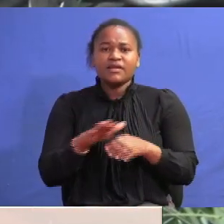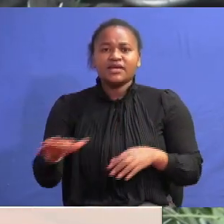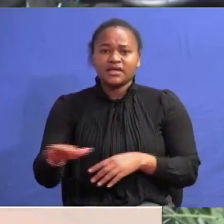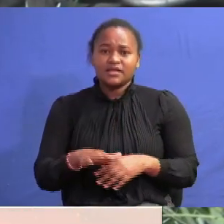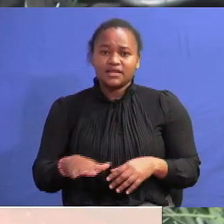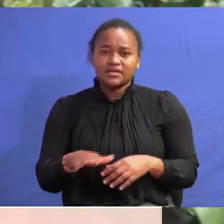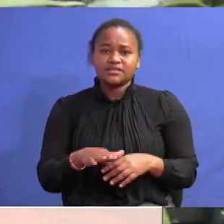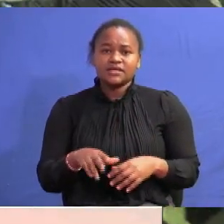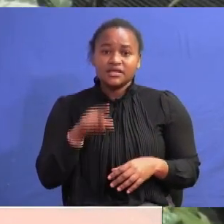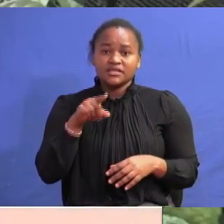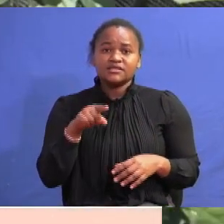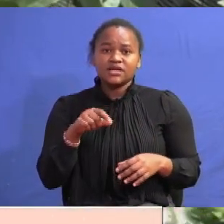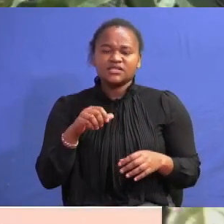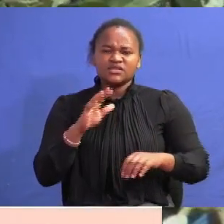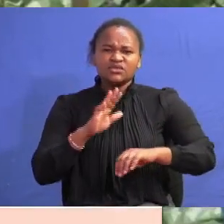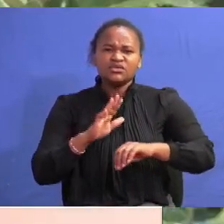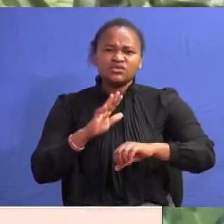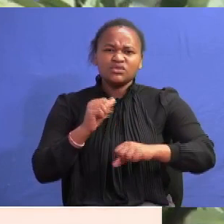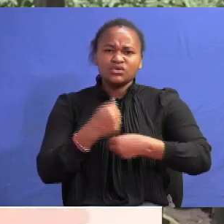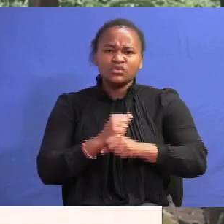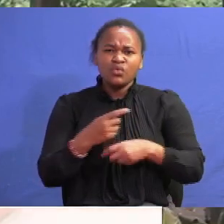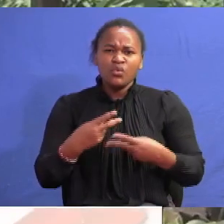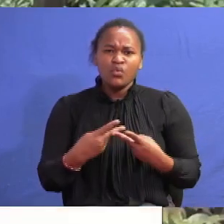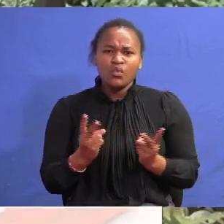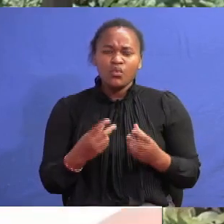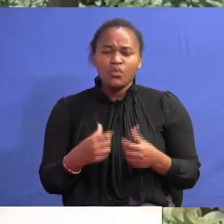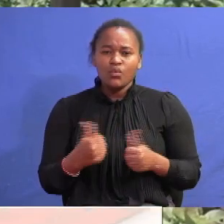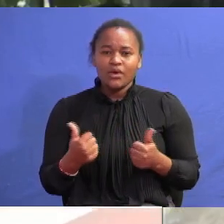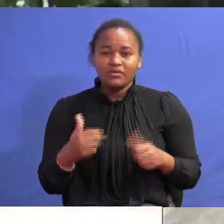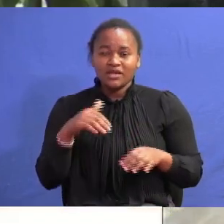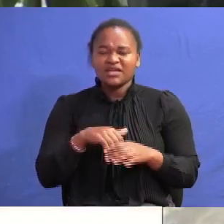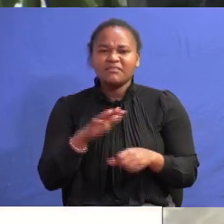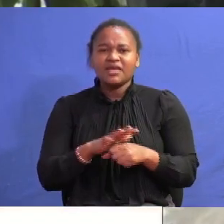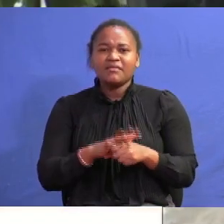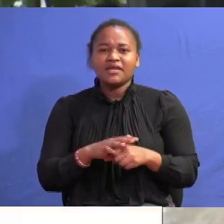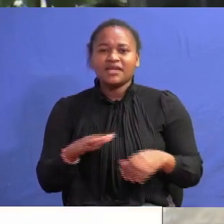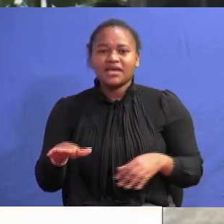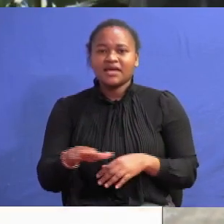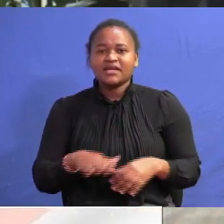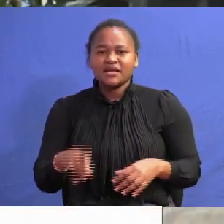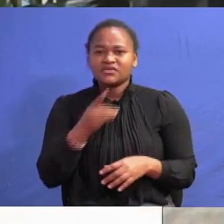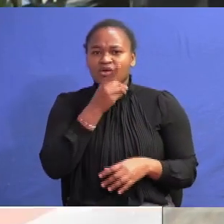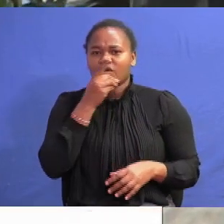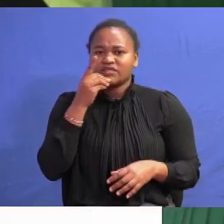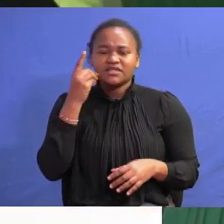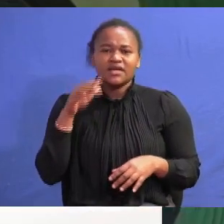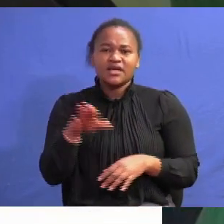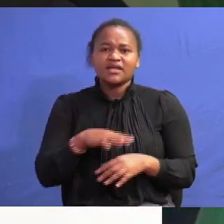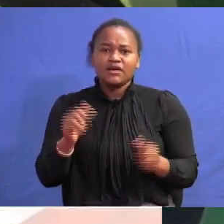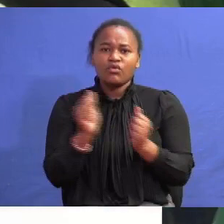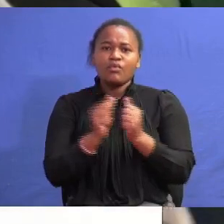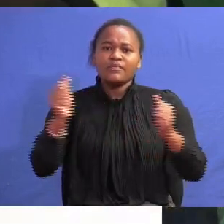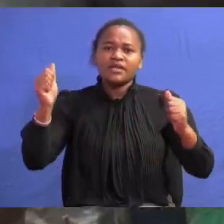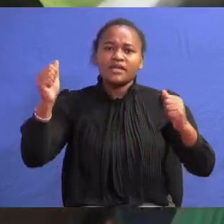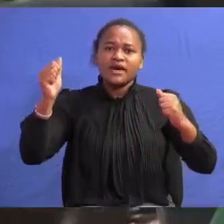kimataifa. Parachichi hufanya vyema katika maeneo ya kitropiki ambayo yana wastani wa joto la kila mwezi wa degree 18